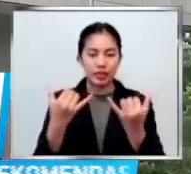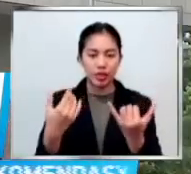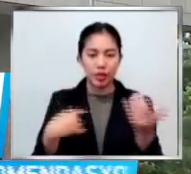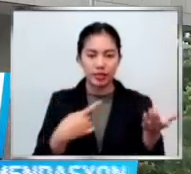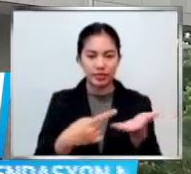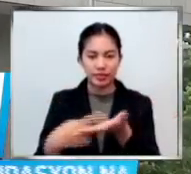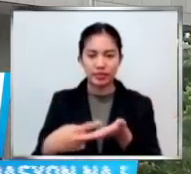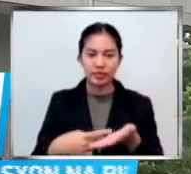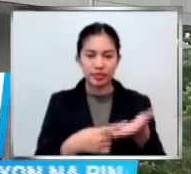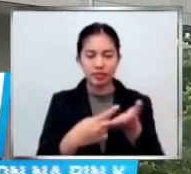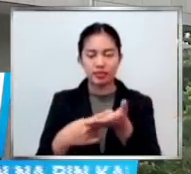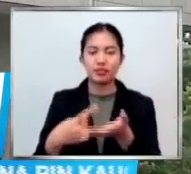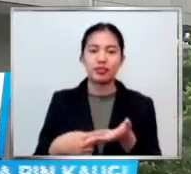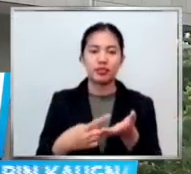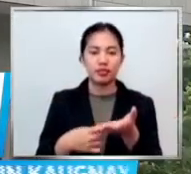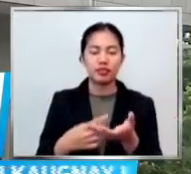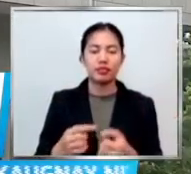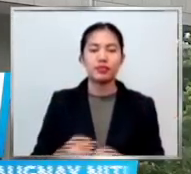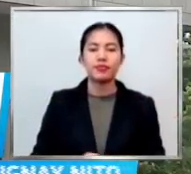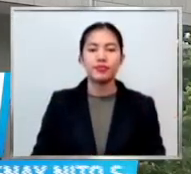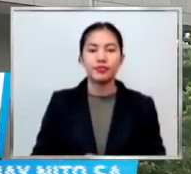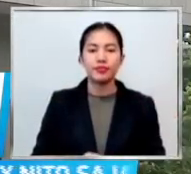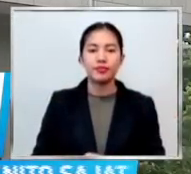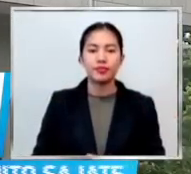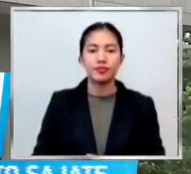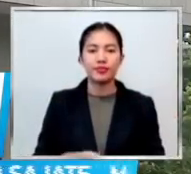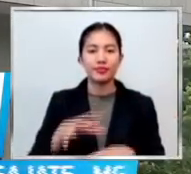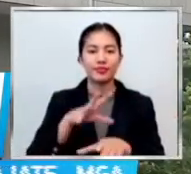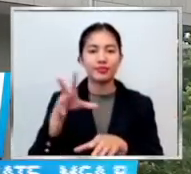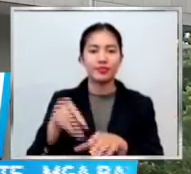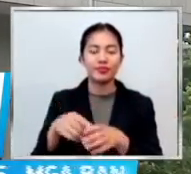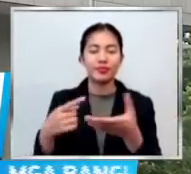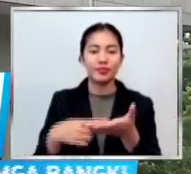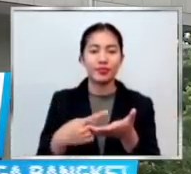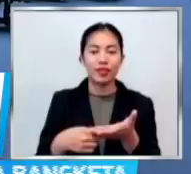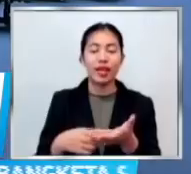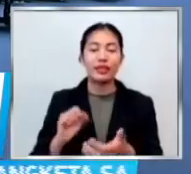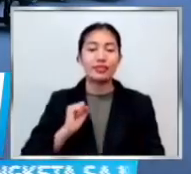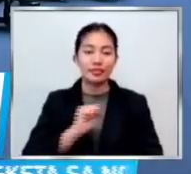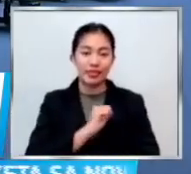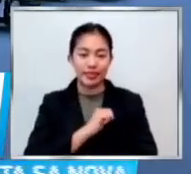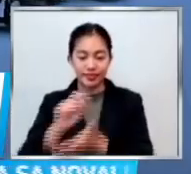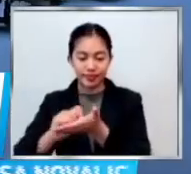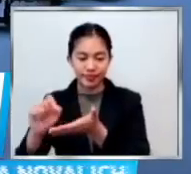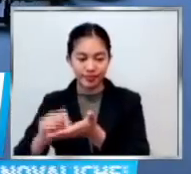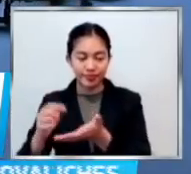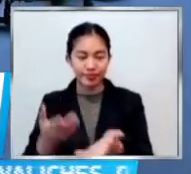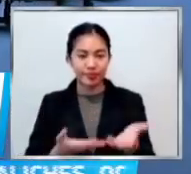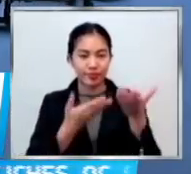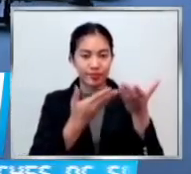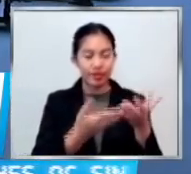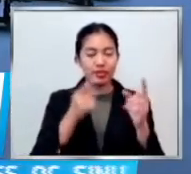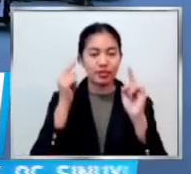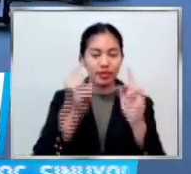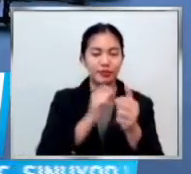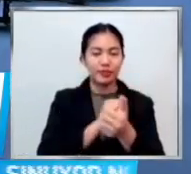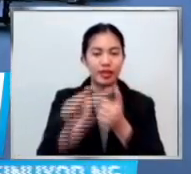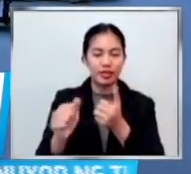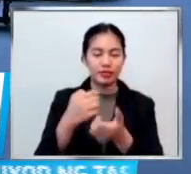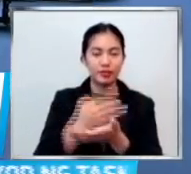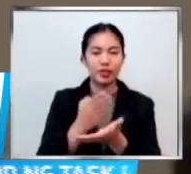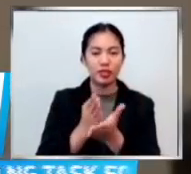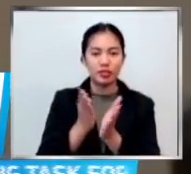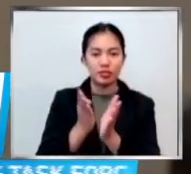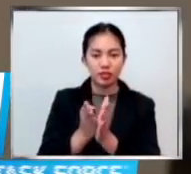Committee. Sasalang naman sa deliberations ang bersyon ng Senado na target maipasa ang budget sa unang linggo ng